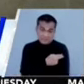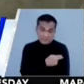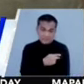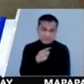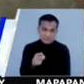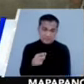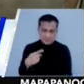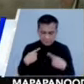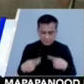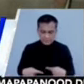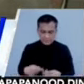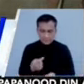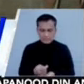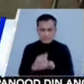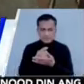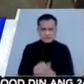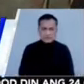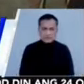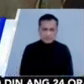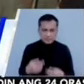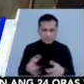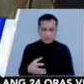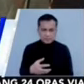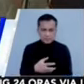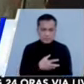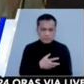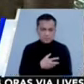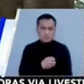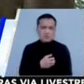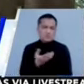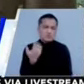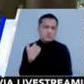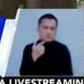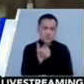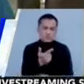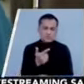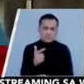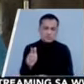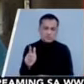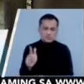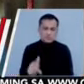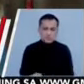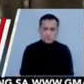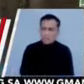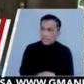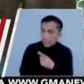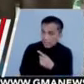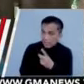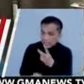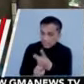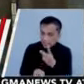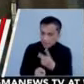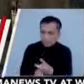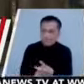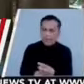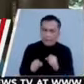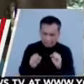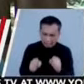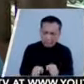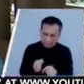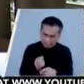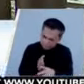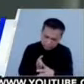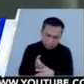therapy. Matapos ma-stroke noong 2023. Nahirapan po pero kinakaya ko po, gusto ko